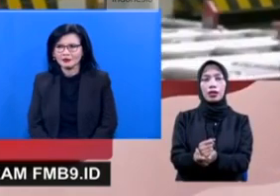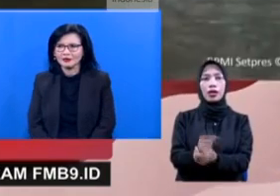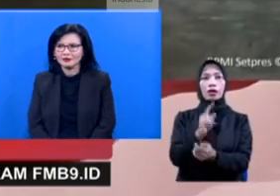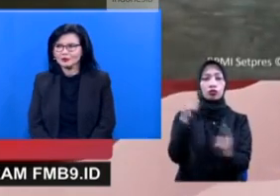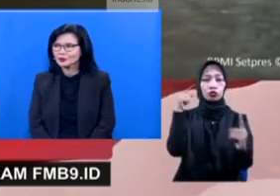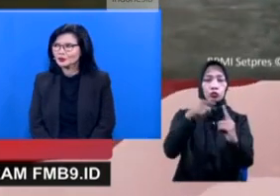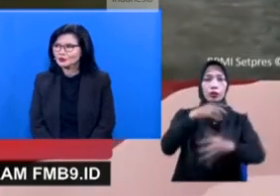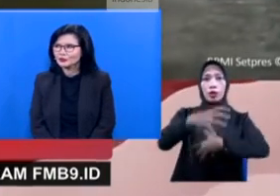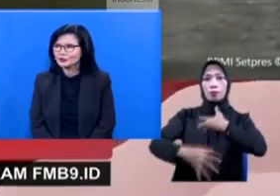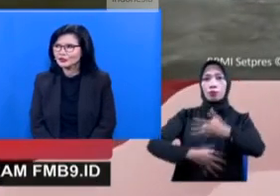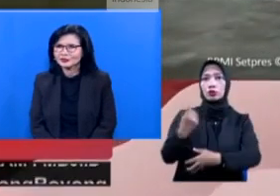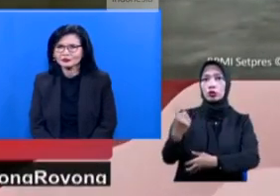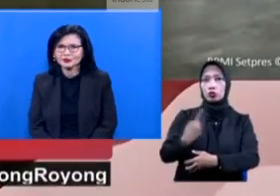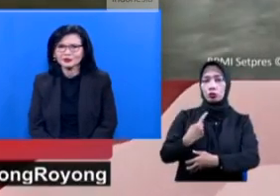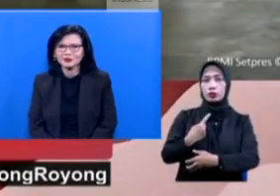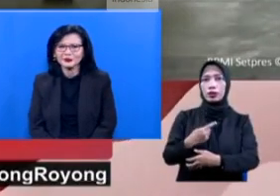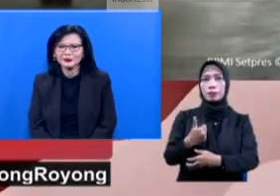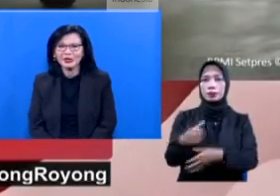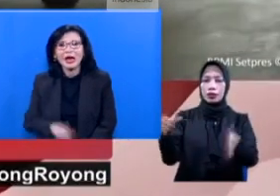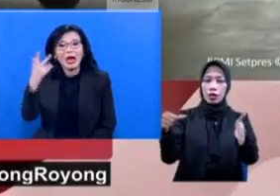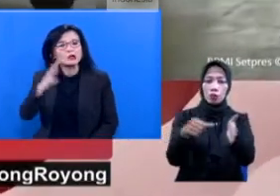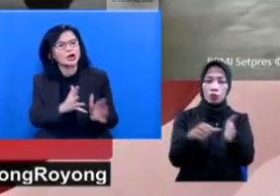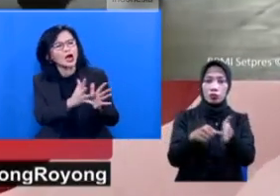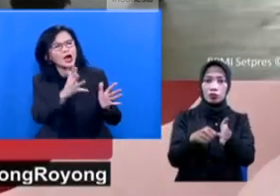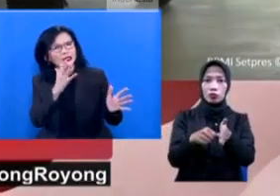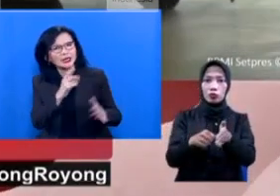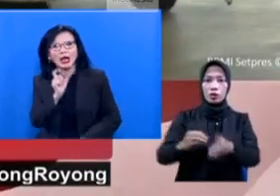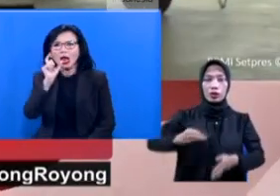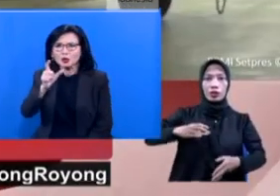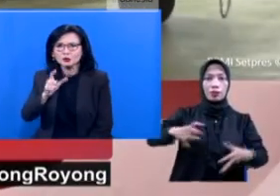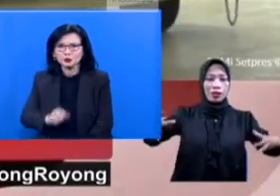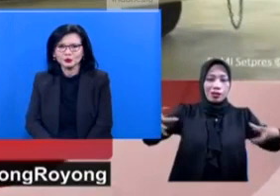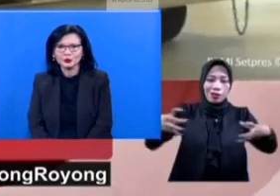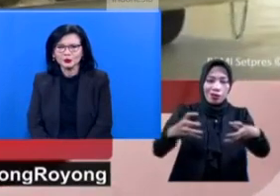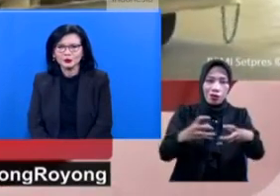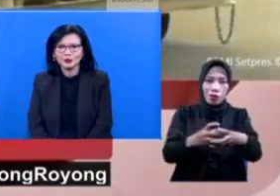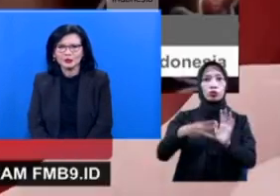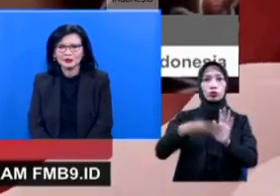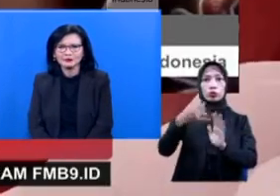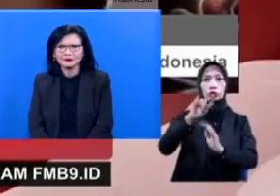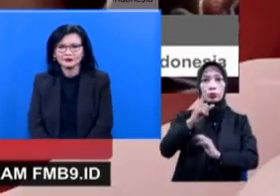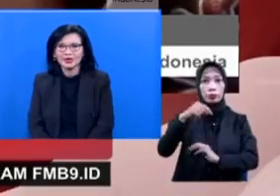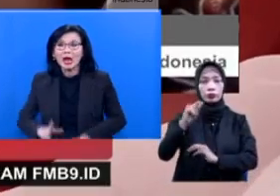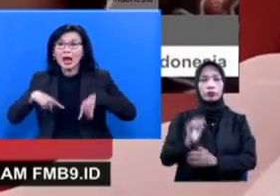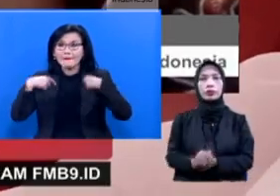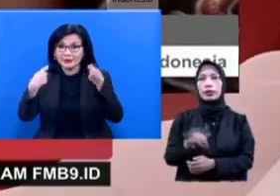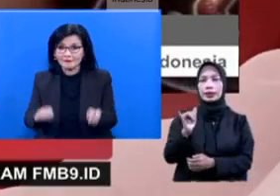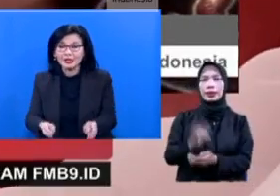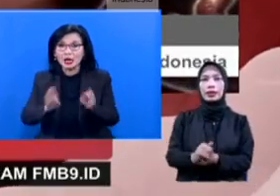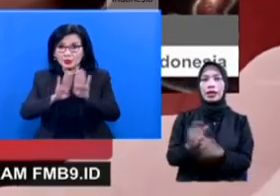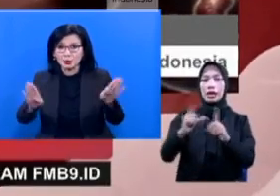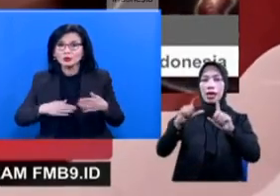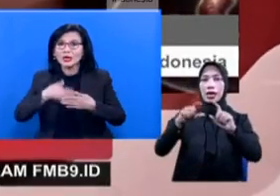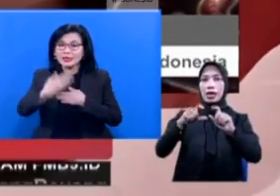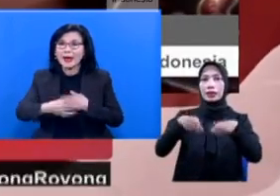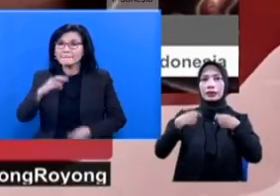Beberapa perusahaan yang telah mendaftar pun harus antre untuk mendapatkan giliran. Ya, jadi pendaftaran yang dibuka itu udah tahap ketiga.